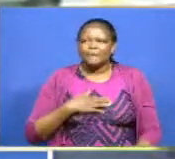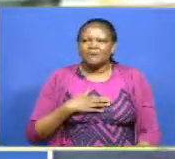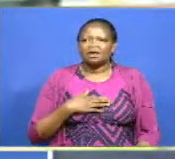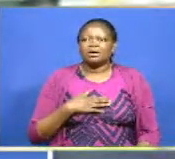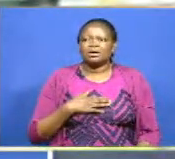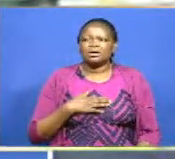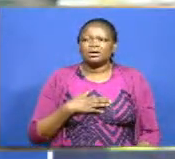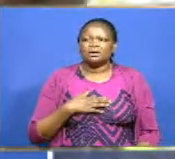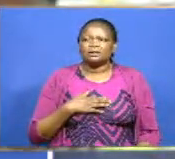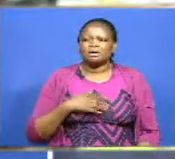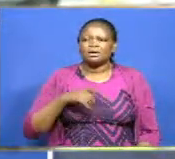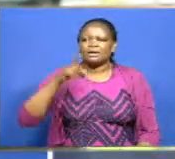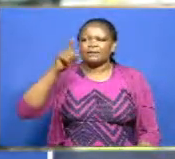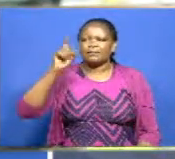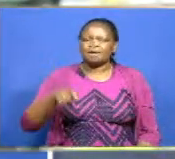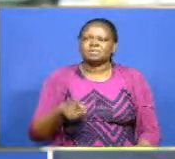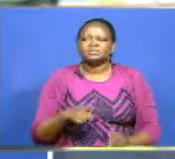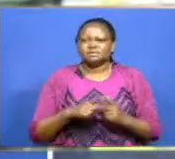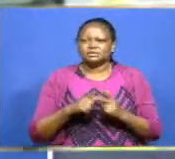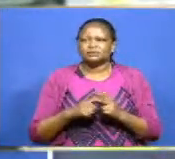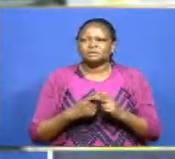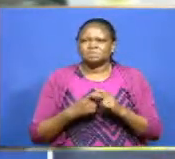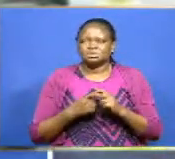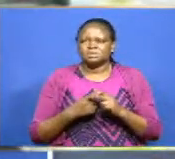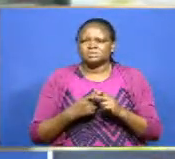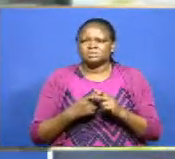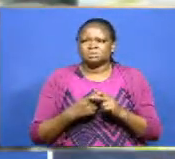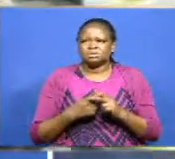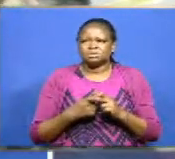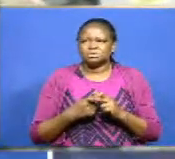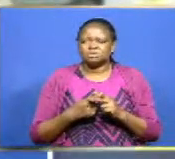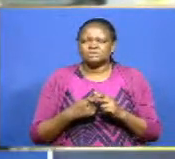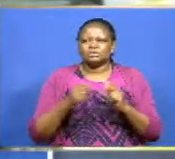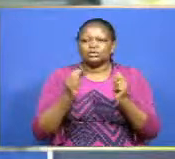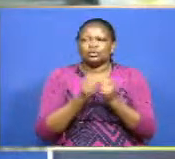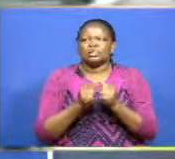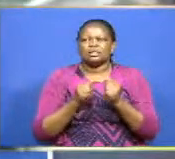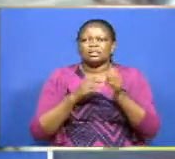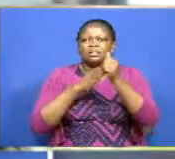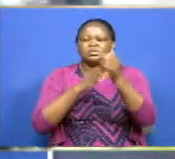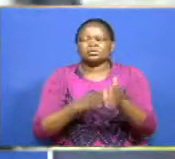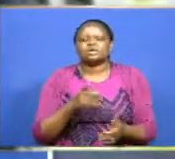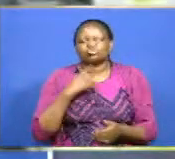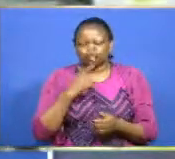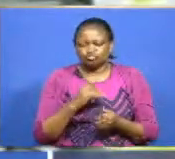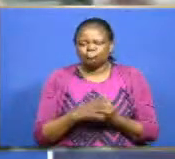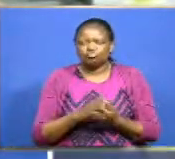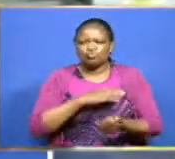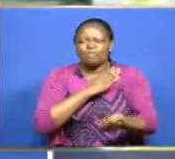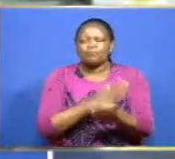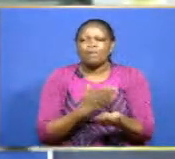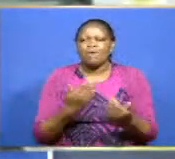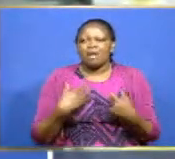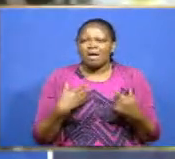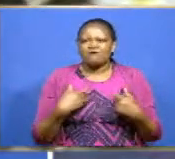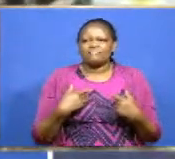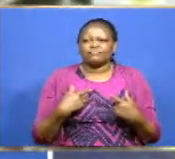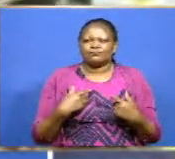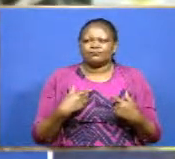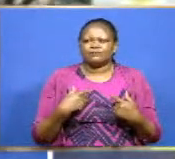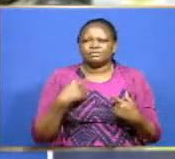spokesman, lazima ansie wale viongozi sasa ambao wako mamlakani, ambao nasema